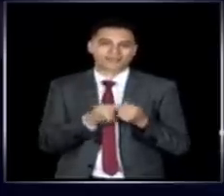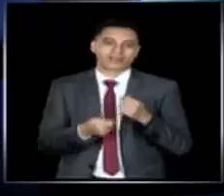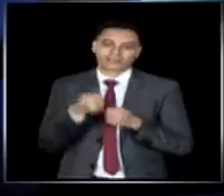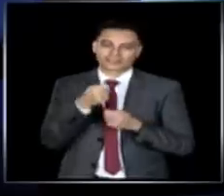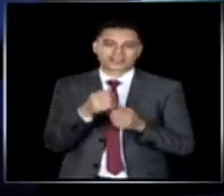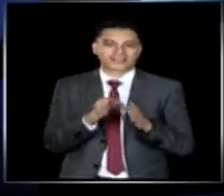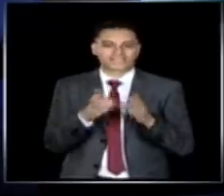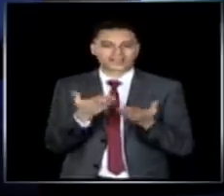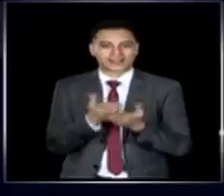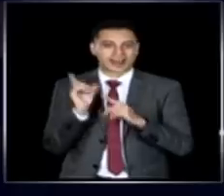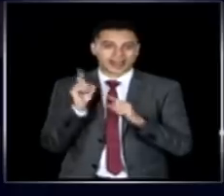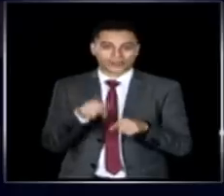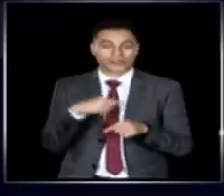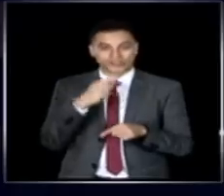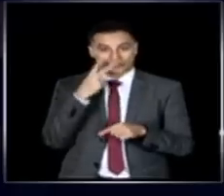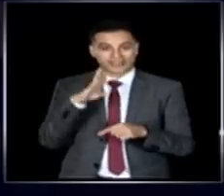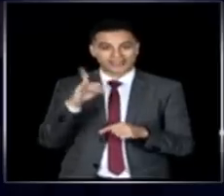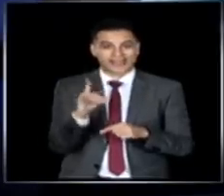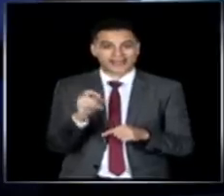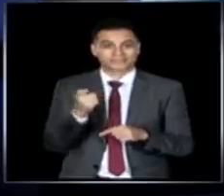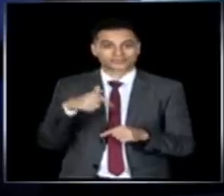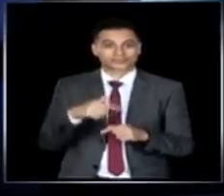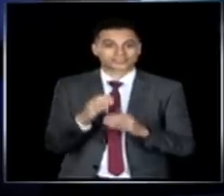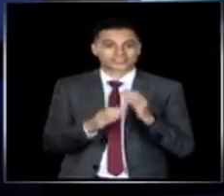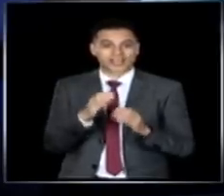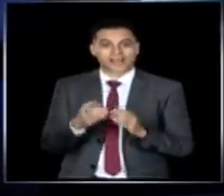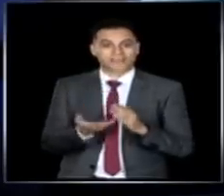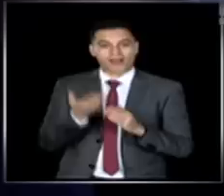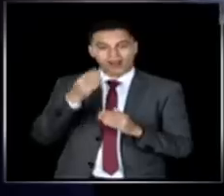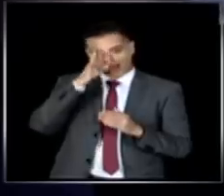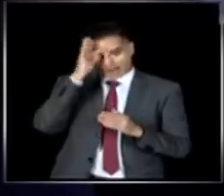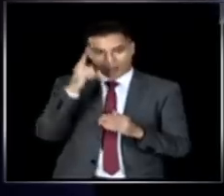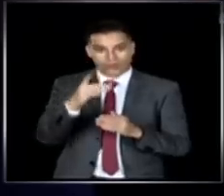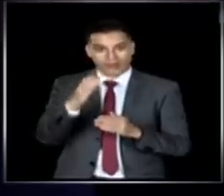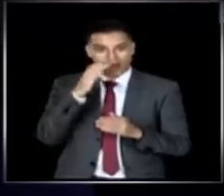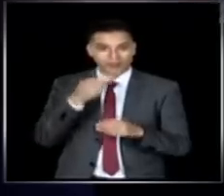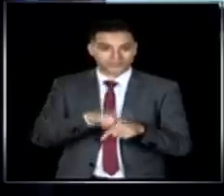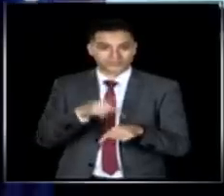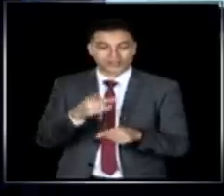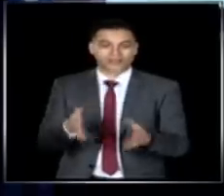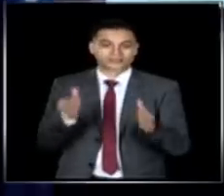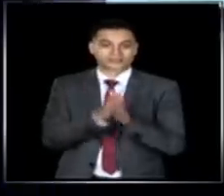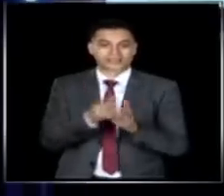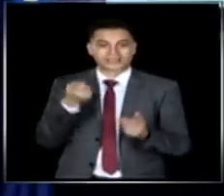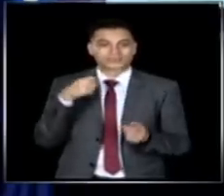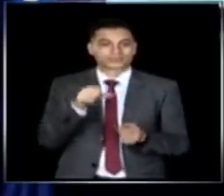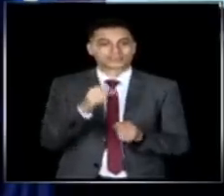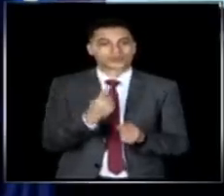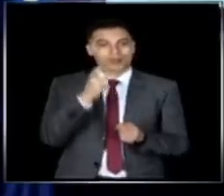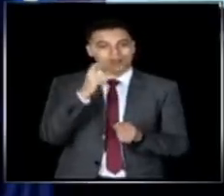للفريق. لحد دلوقتي كريم جاب 65 نقطة، ولو كان جاوب صح كان 95